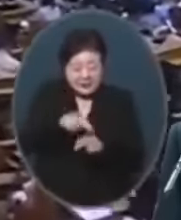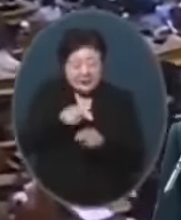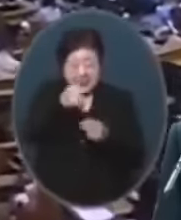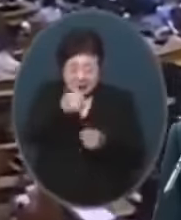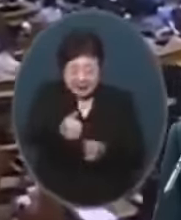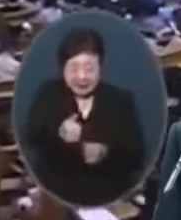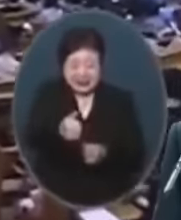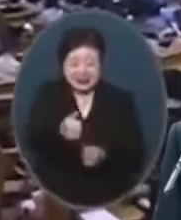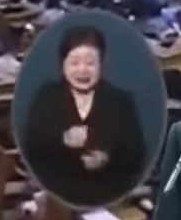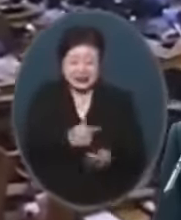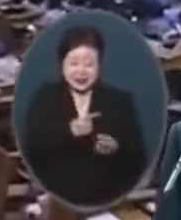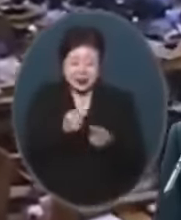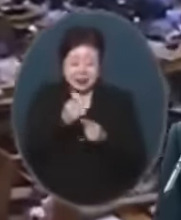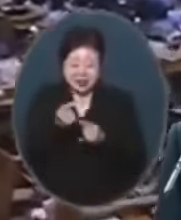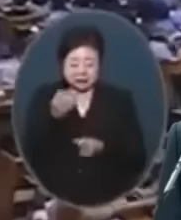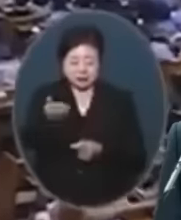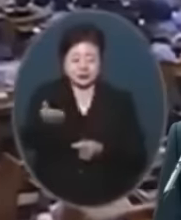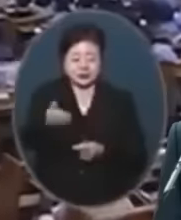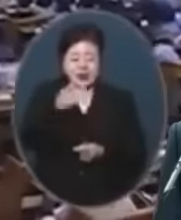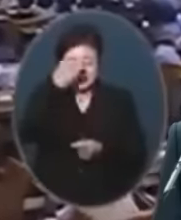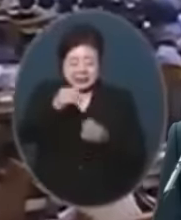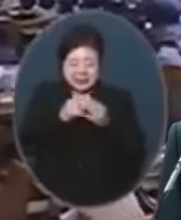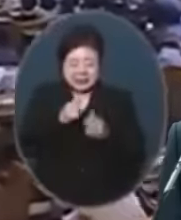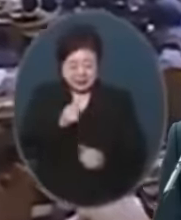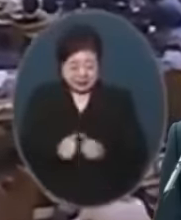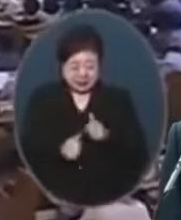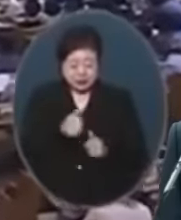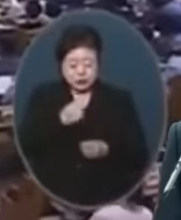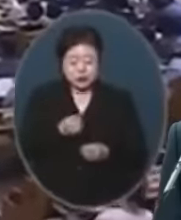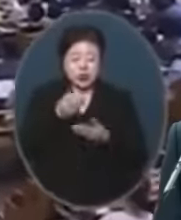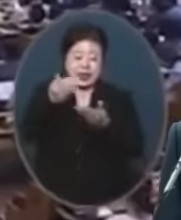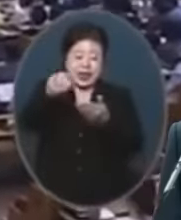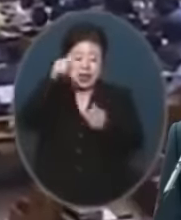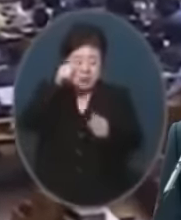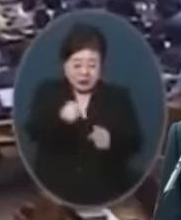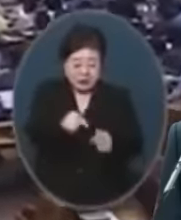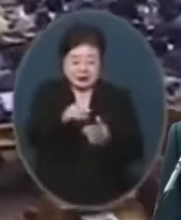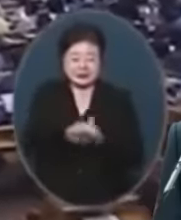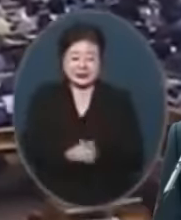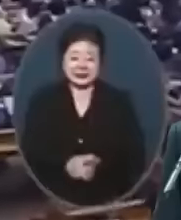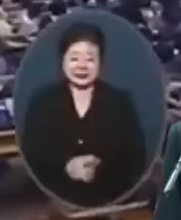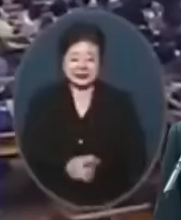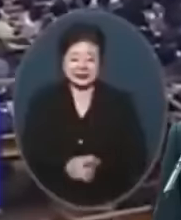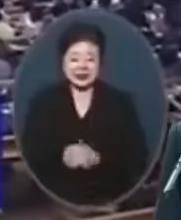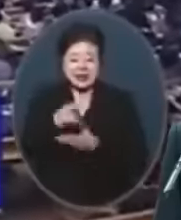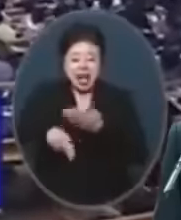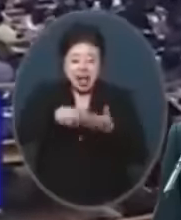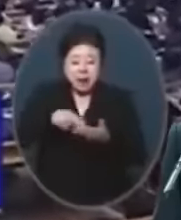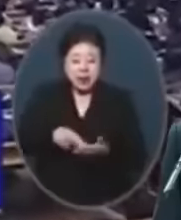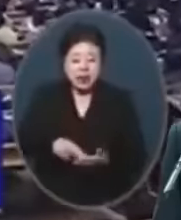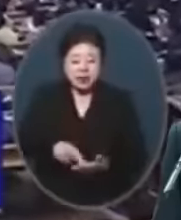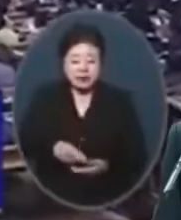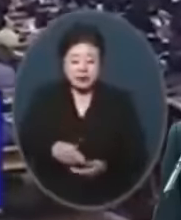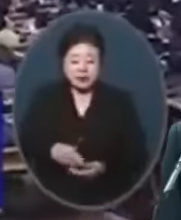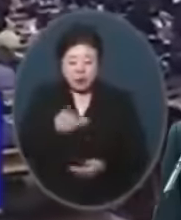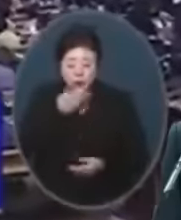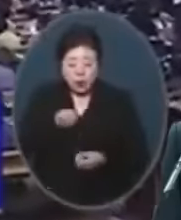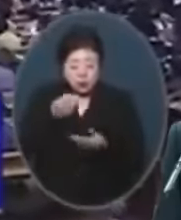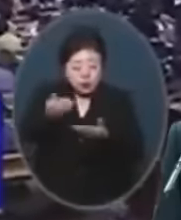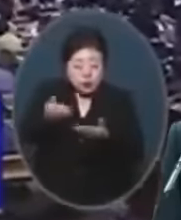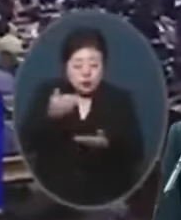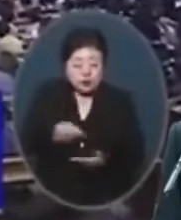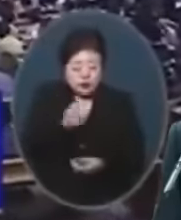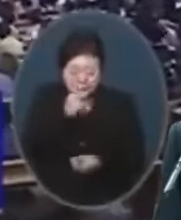제사장들에게 다음과 같은 말로 이스라엘 자손을 축복하라고 명령하셨습니다. 야훼는 내게 복을 주시고